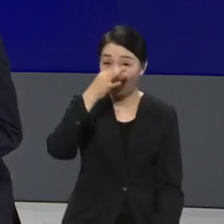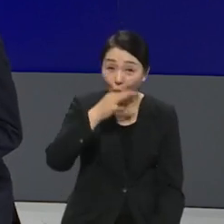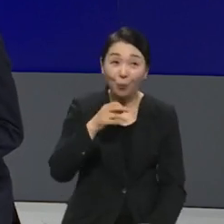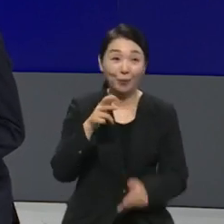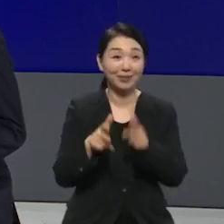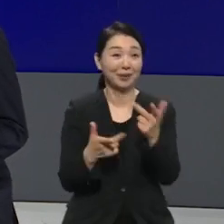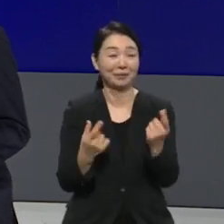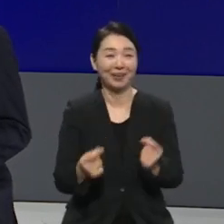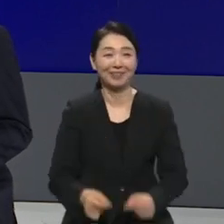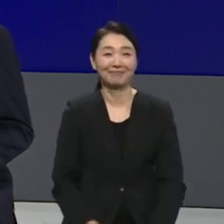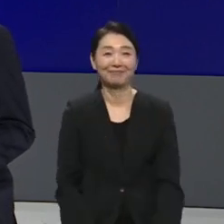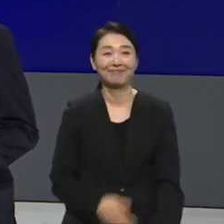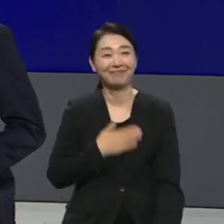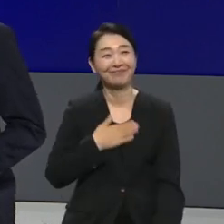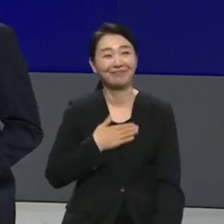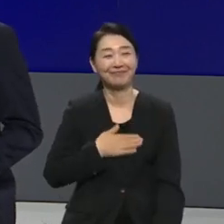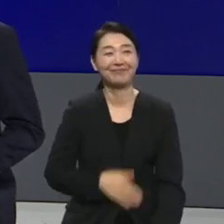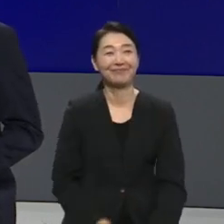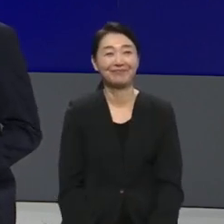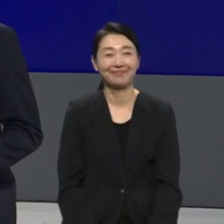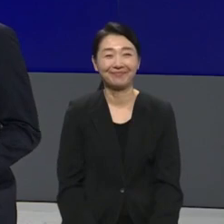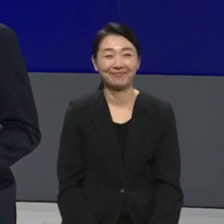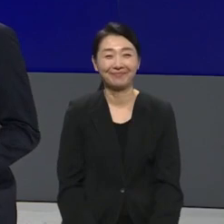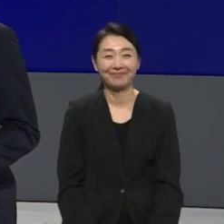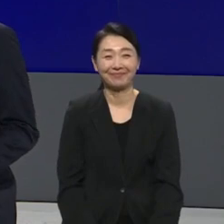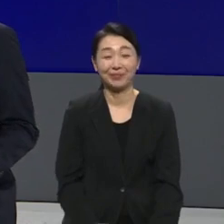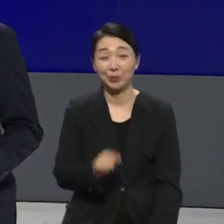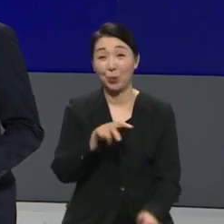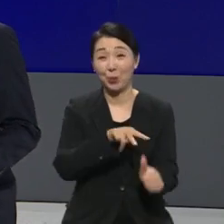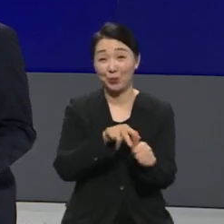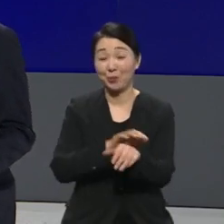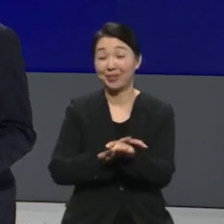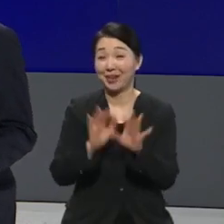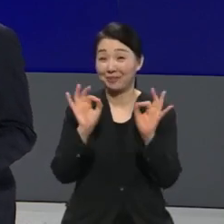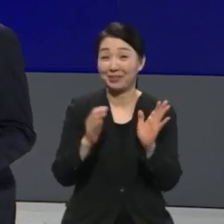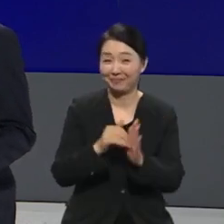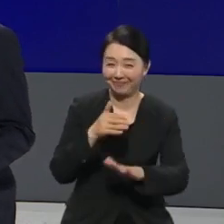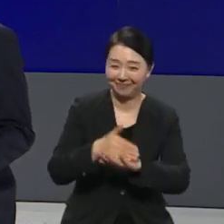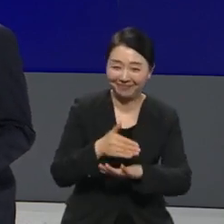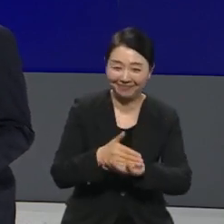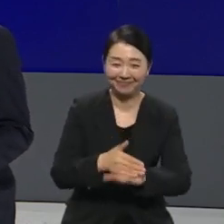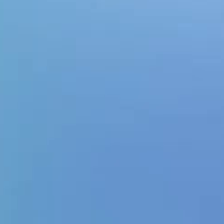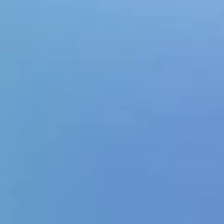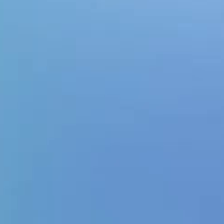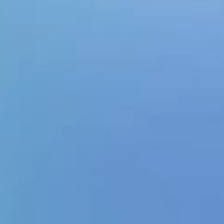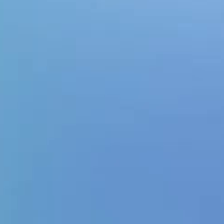사업이네요. 네, 알겠습니다. 자, 오늘도 좋은 정보 잘 들었습니다. 고맙습니다.